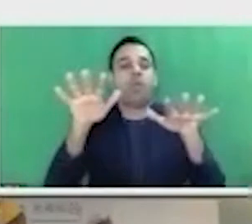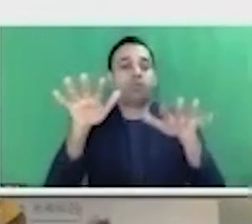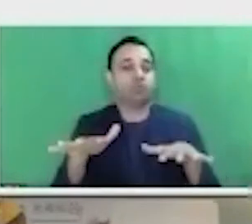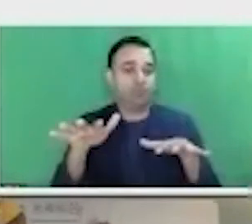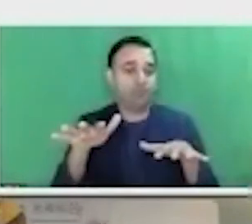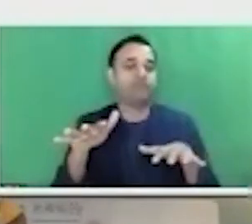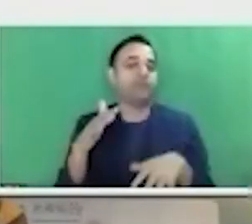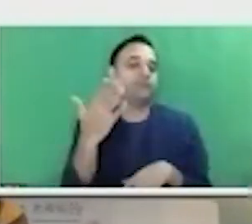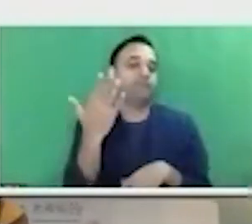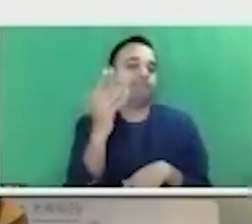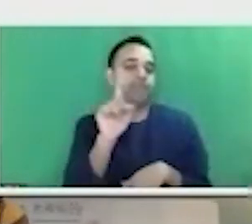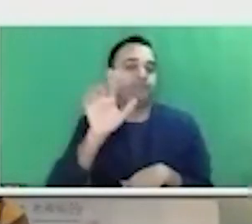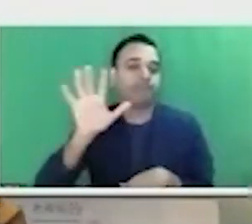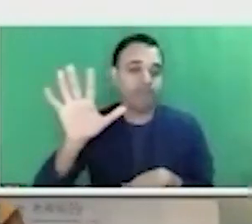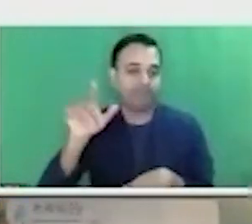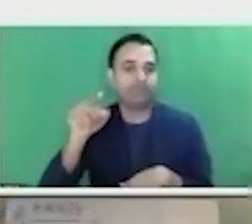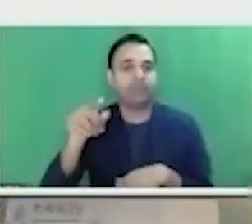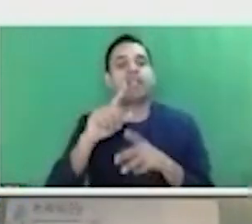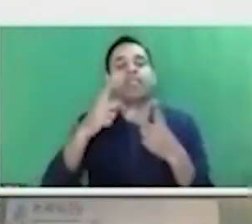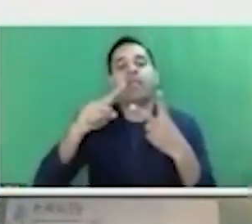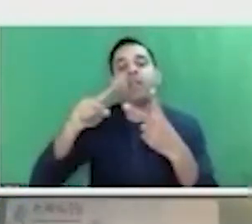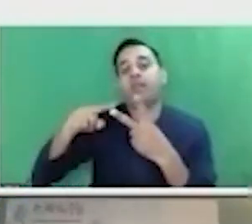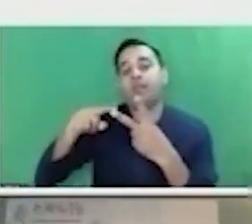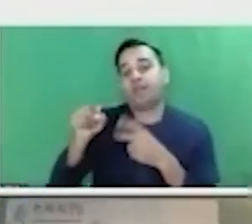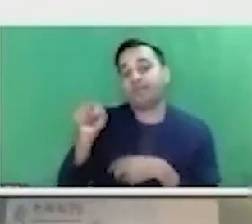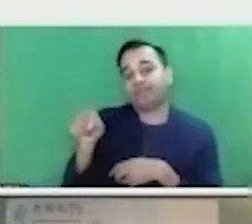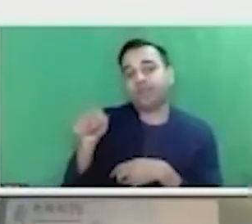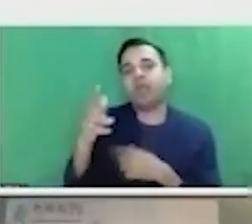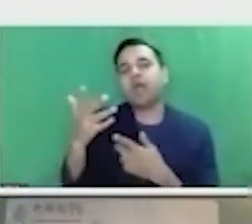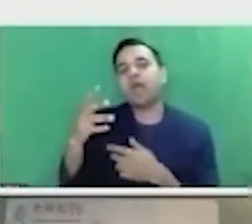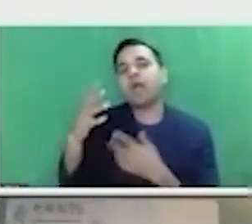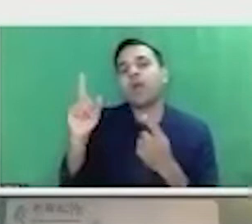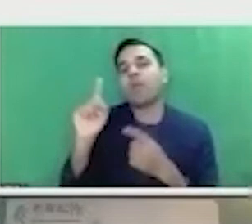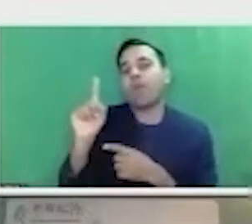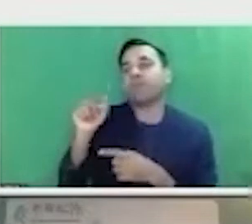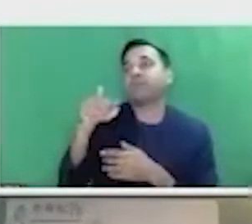والدور الثاني سيقام برضو في الصين في أبريل القادم.